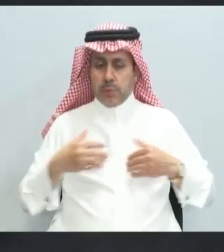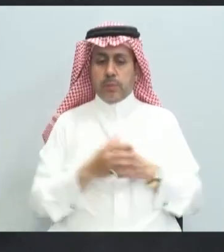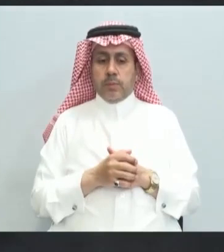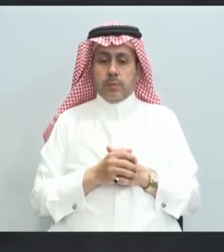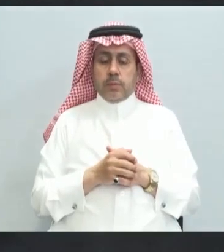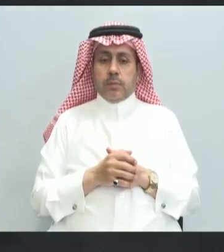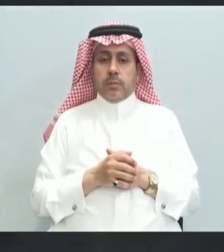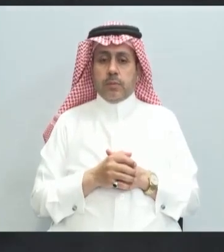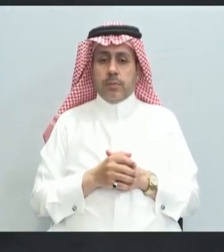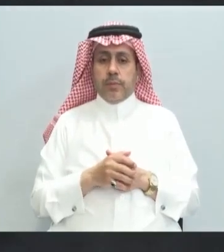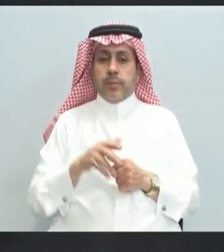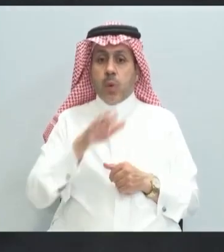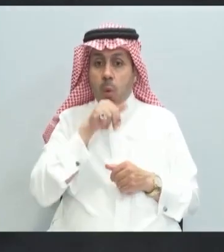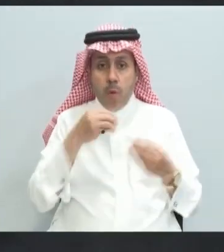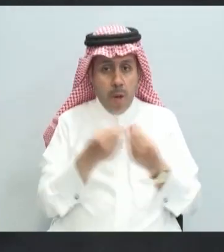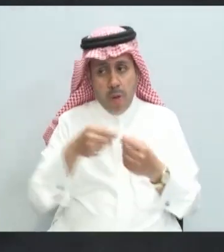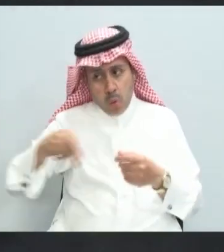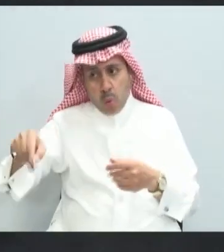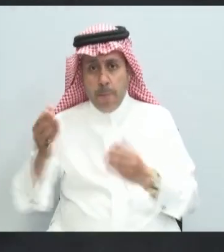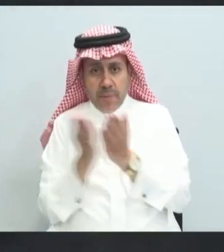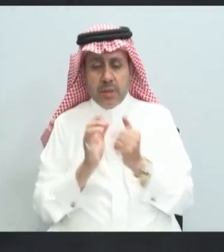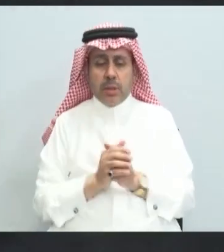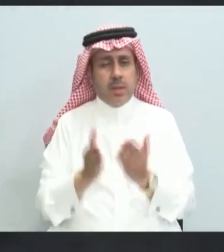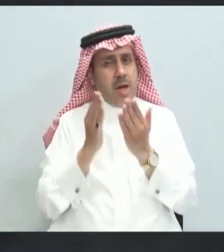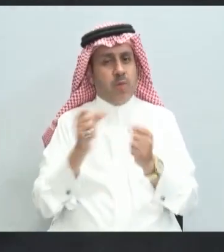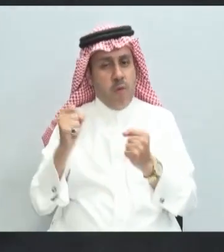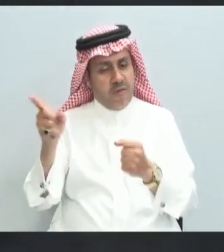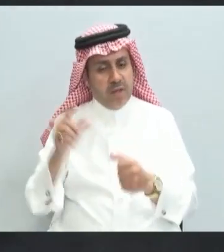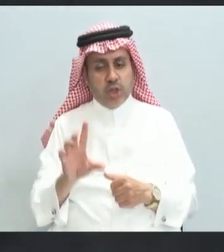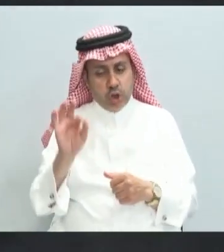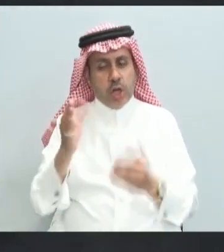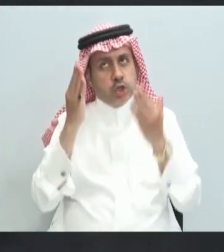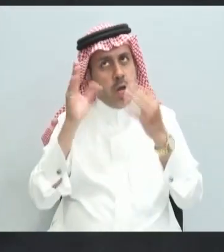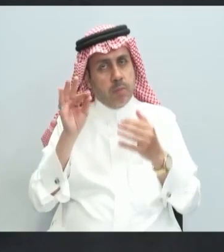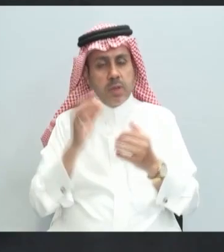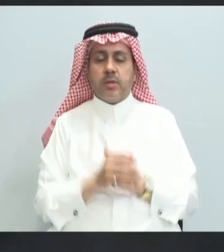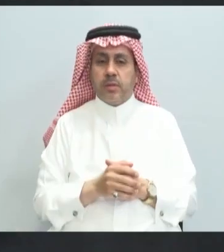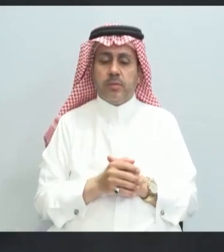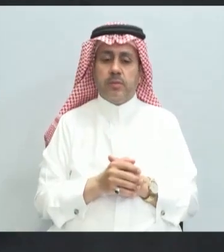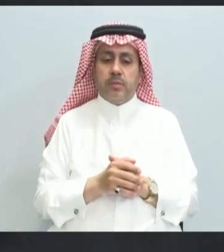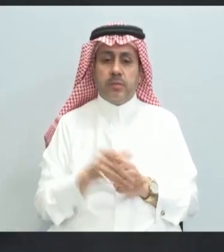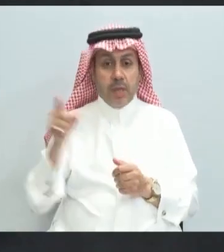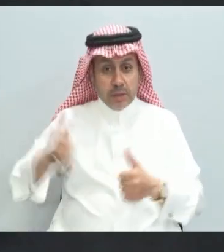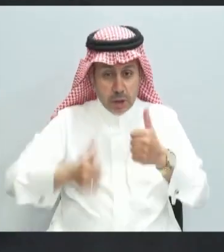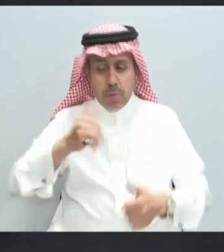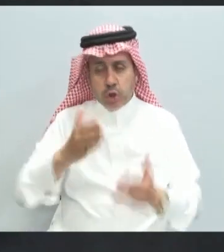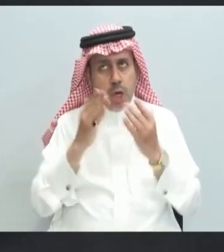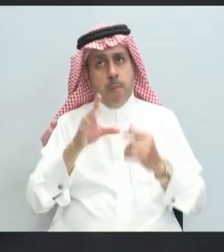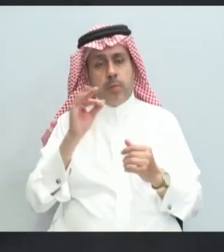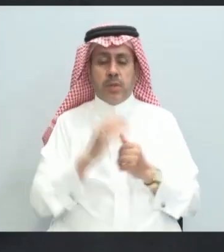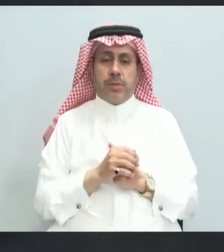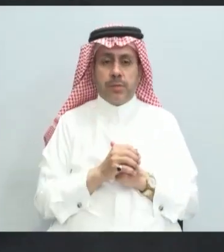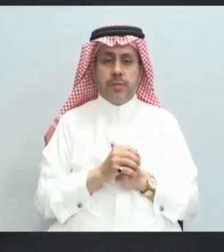يوصلك إلى باب المدرسة دعا لك، تقول إن شاء الله بإذن الله أن سيكون من أسباب